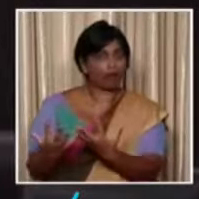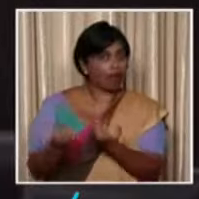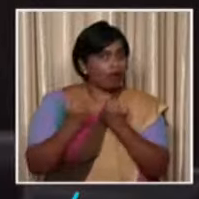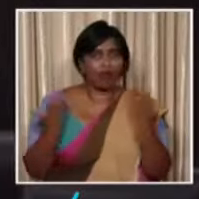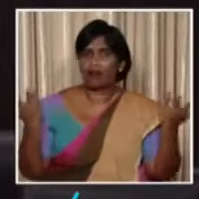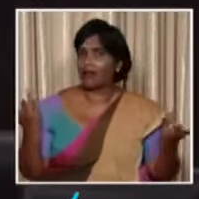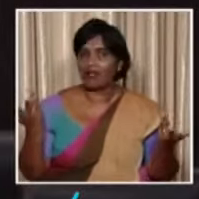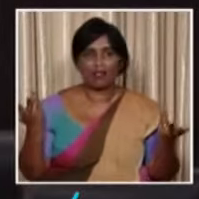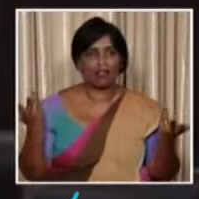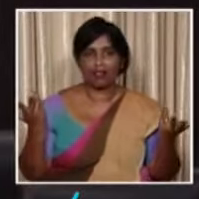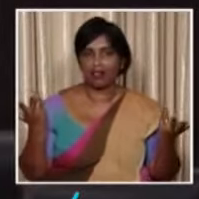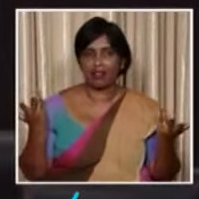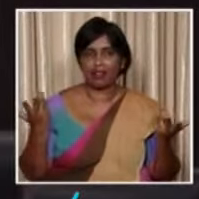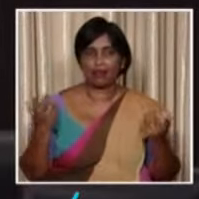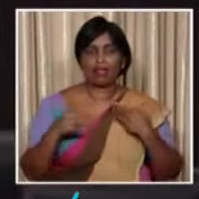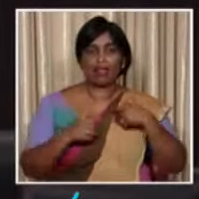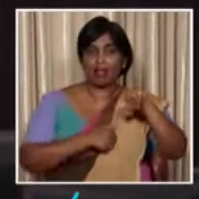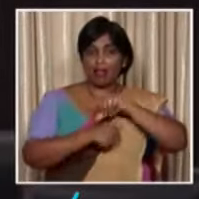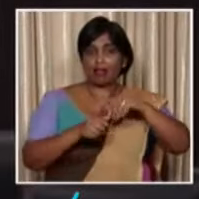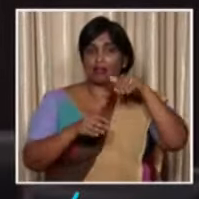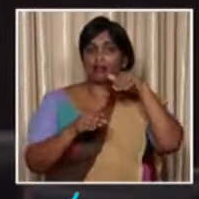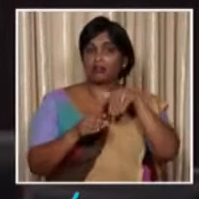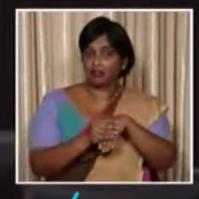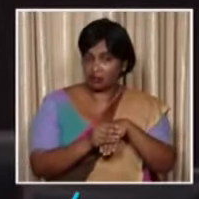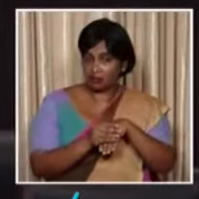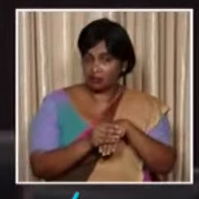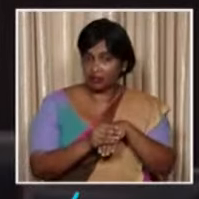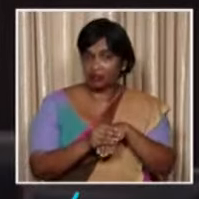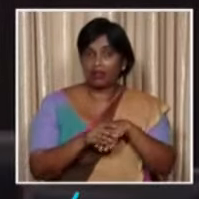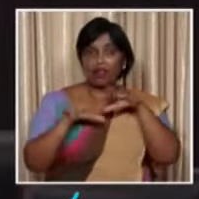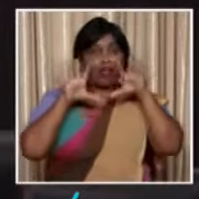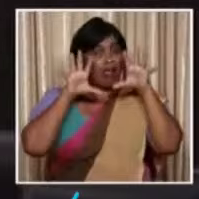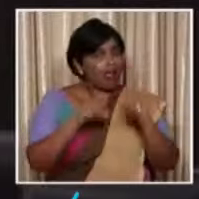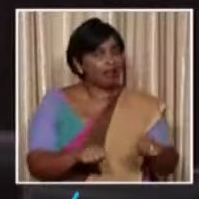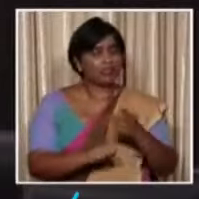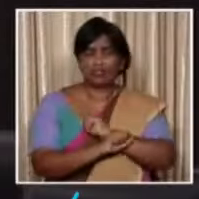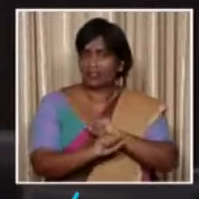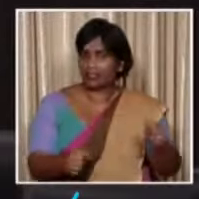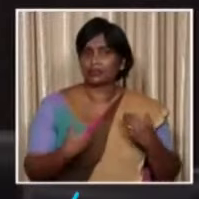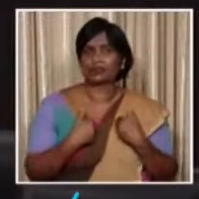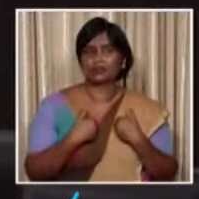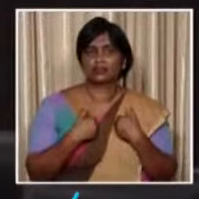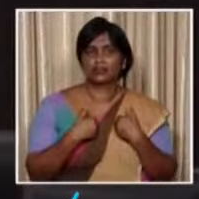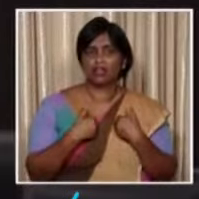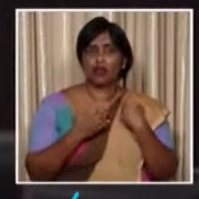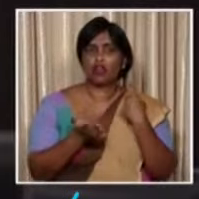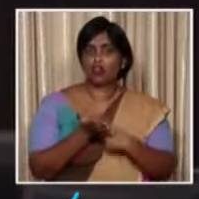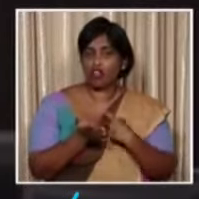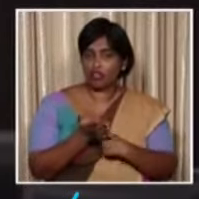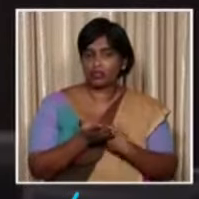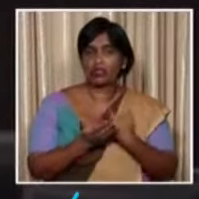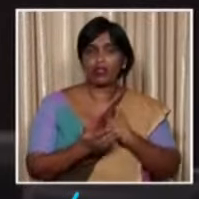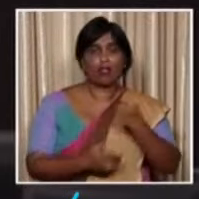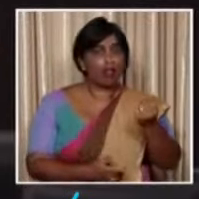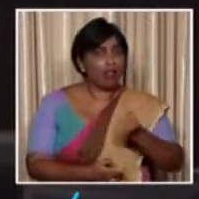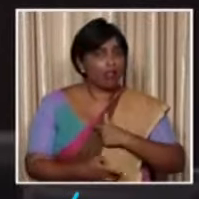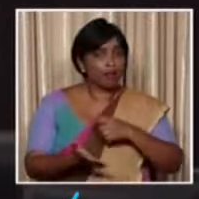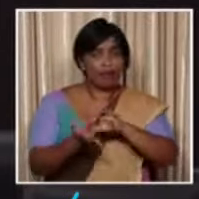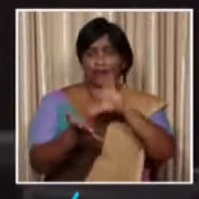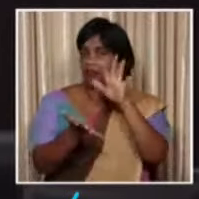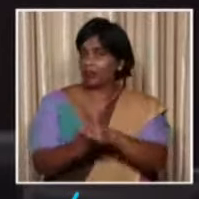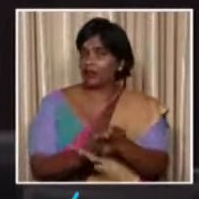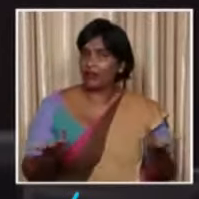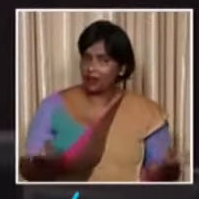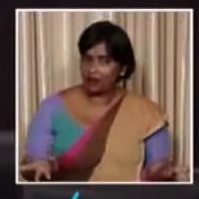නැහැ යුරෝනිපෝන් ආයතනයේට ඒකේ අයිතියකුත් නැහැ රොෂාන් රණසිංහගේ නමට ඒකට අයිතියකුත්